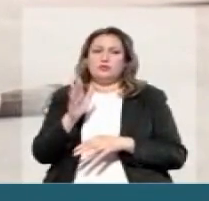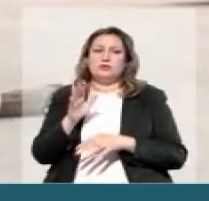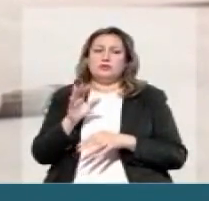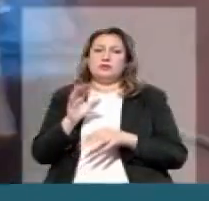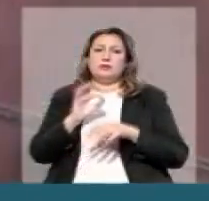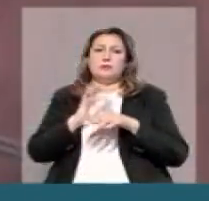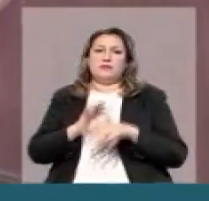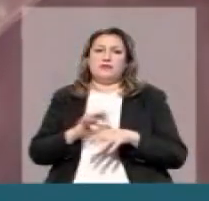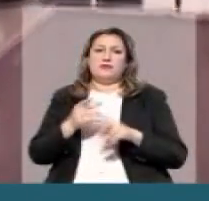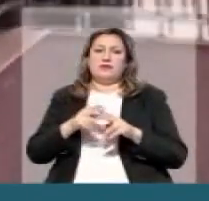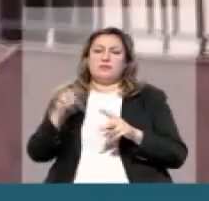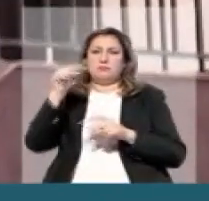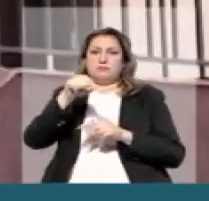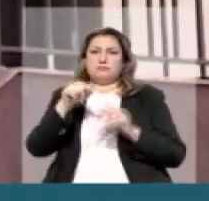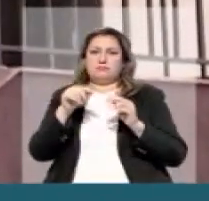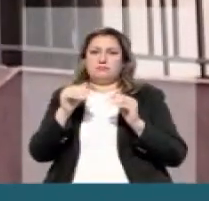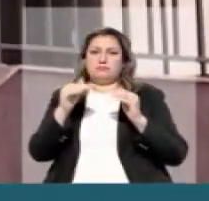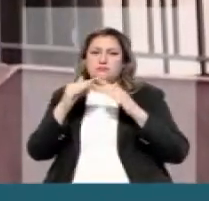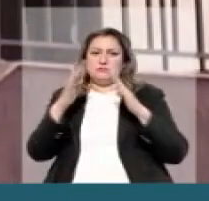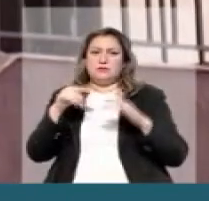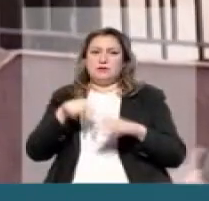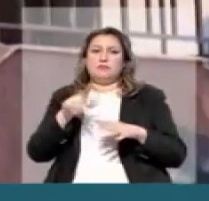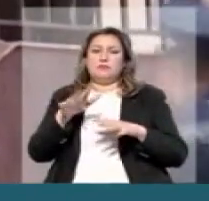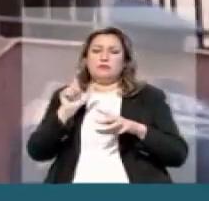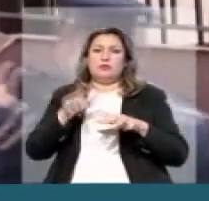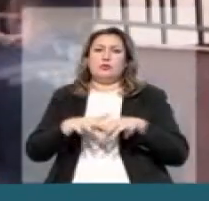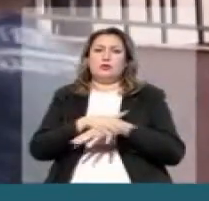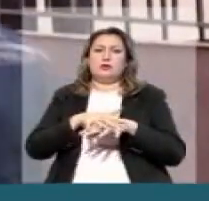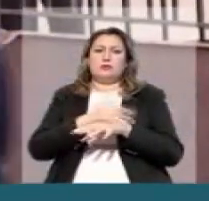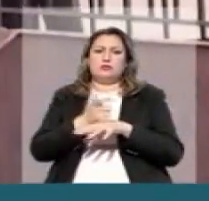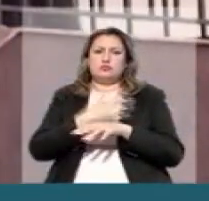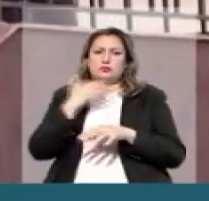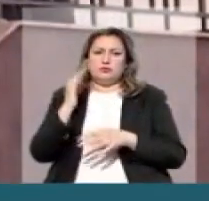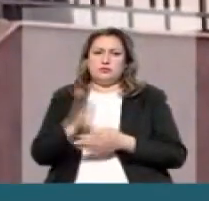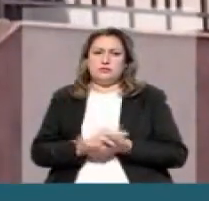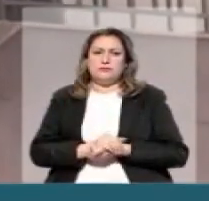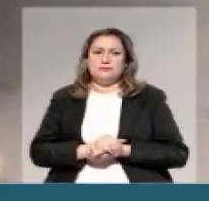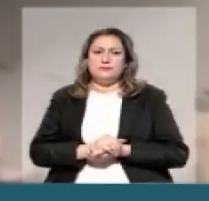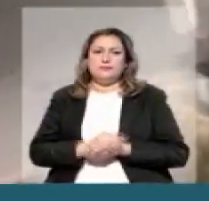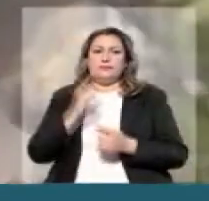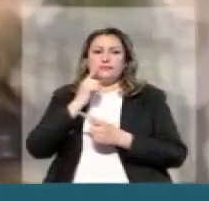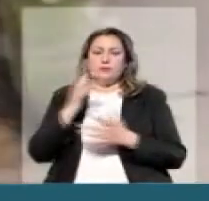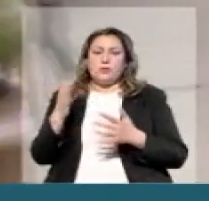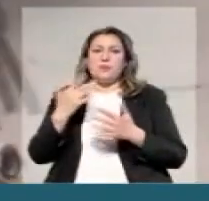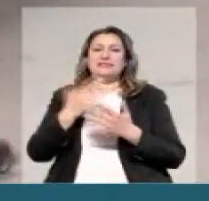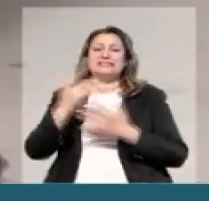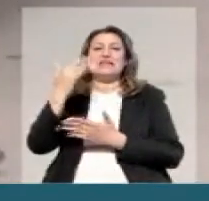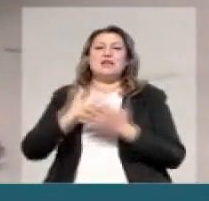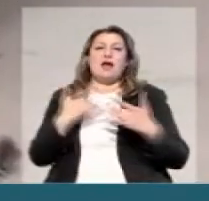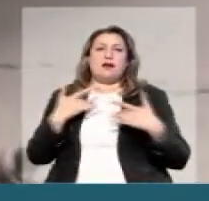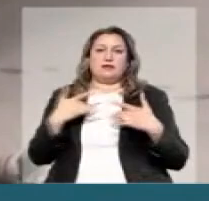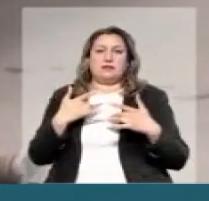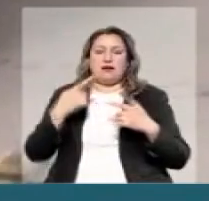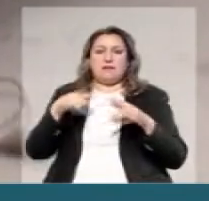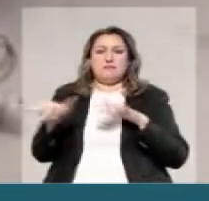шығып, көрермен залы қызыл жалынға оранған. Құтқарушылар қауіпсіздік шараларын жасап, өрттің бетін қайтарды. Жалпы оқу-жаттығу жиынында